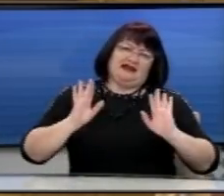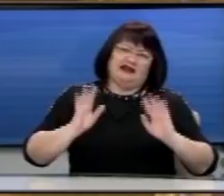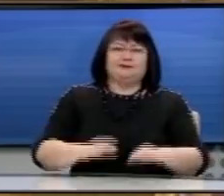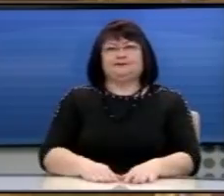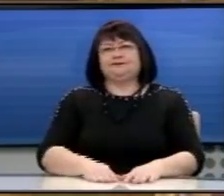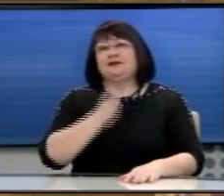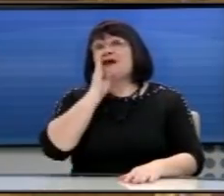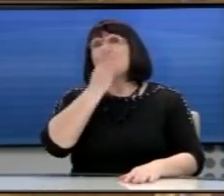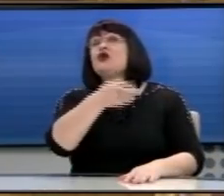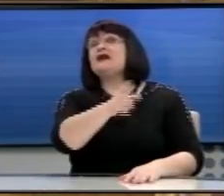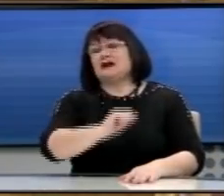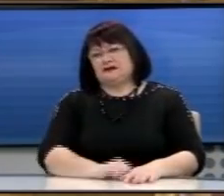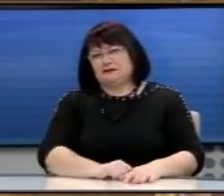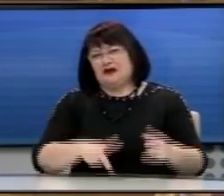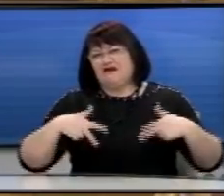Υποκριτές και φαρισαίοι.